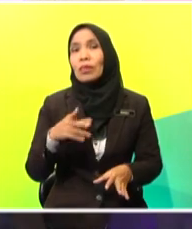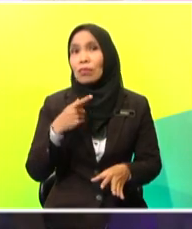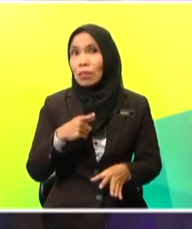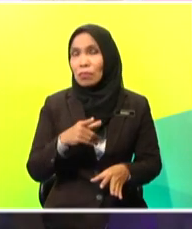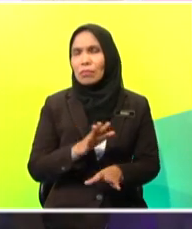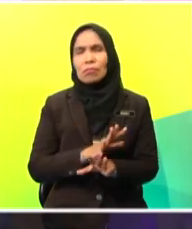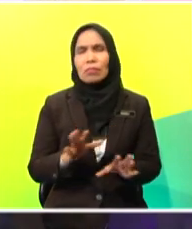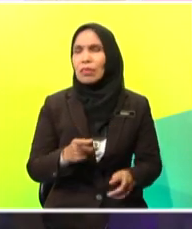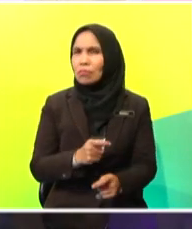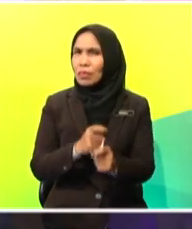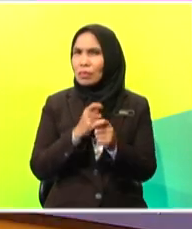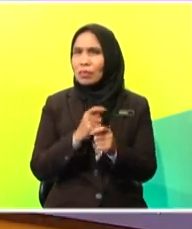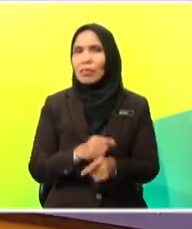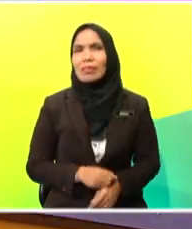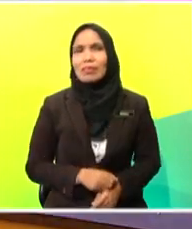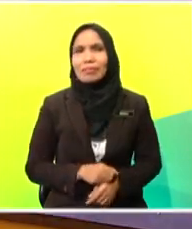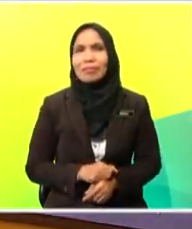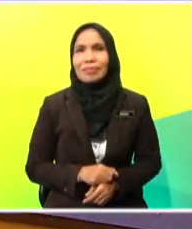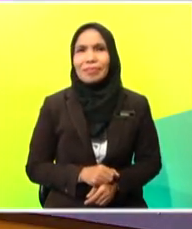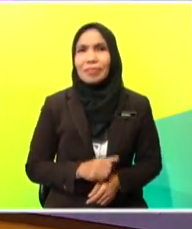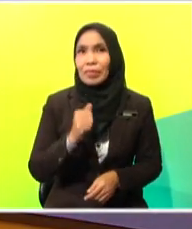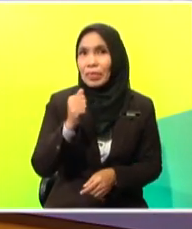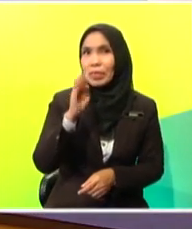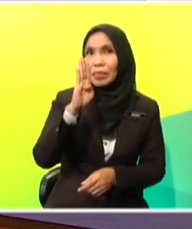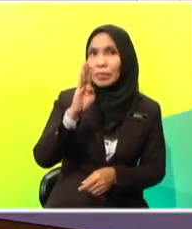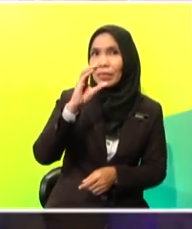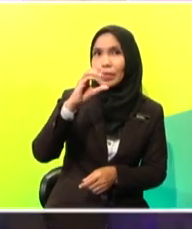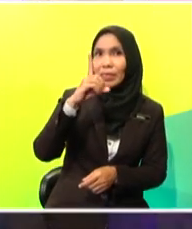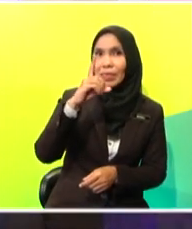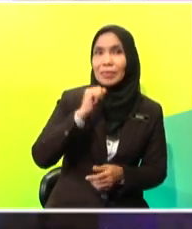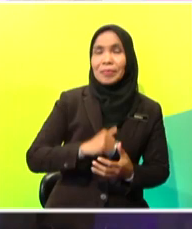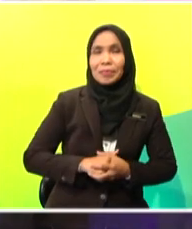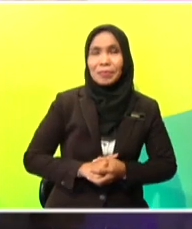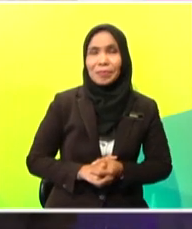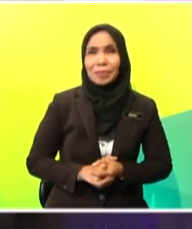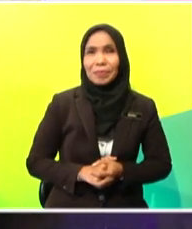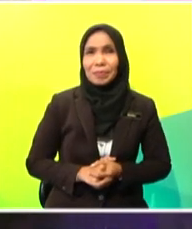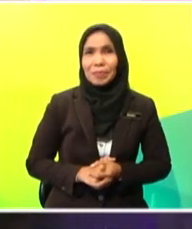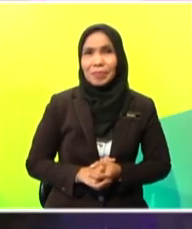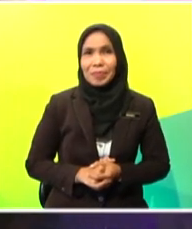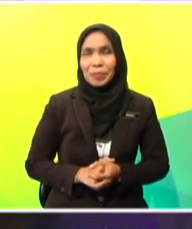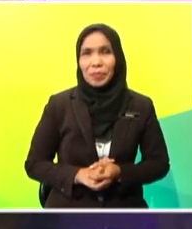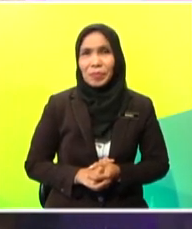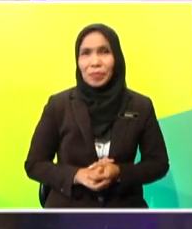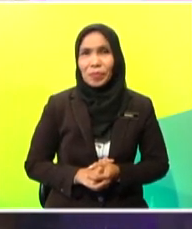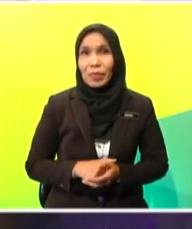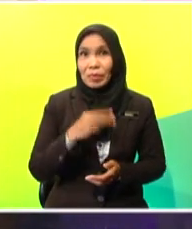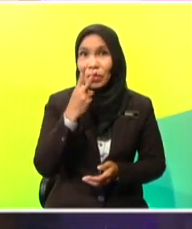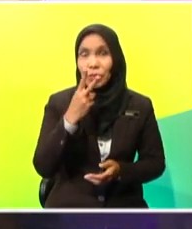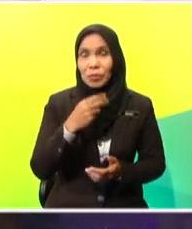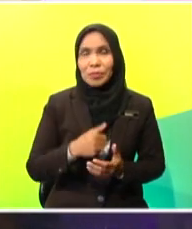ini wow ih by CD Oke Karina coba kabinet akurium